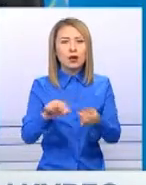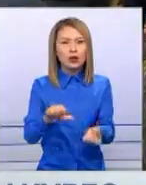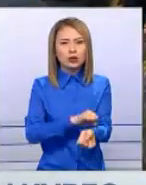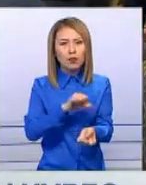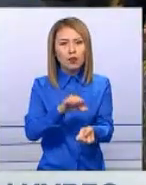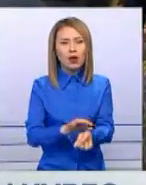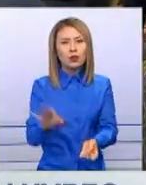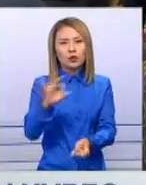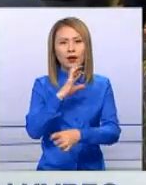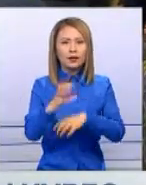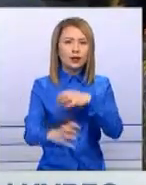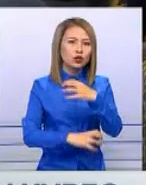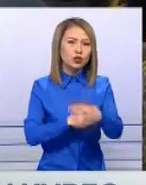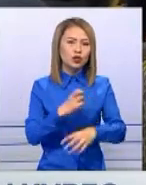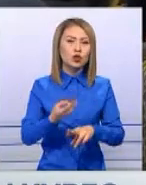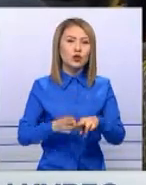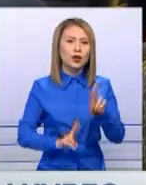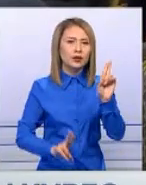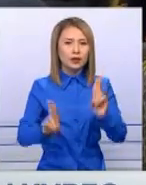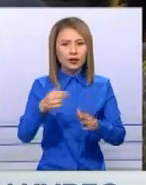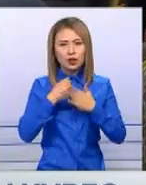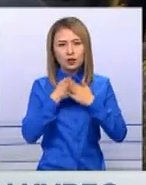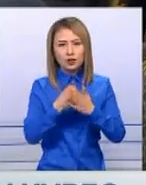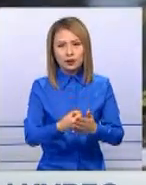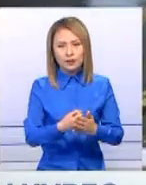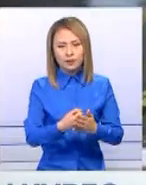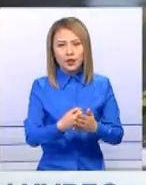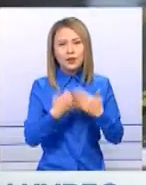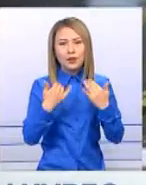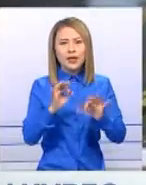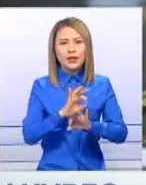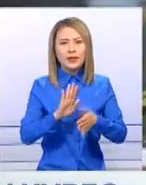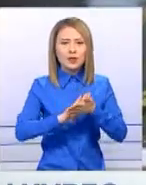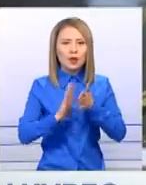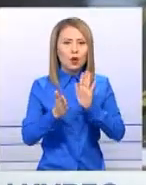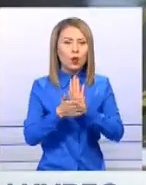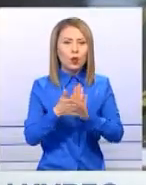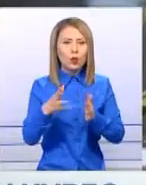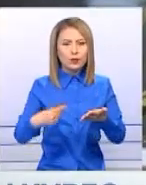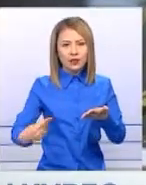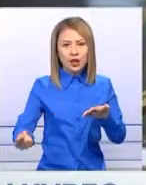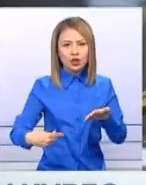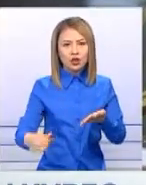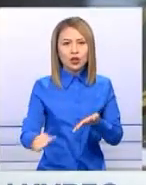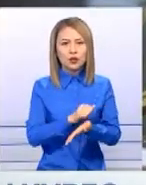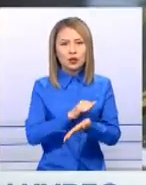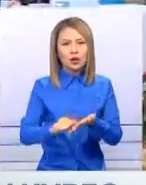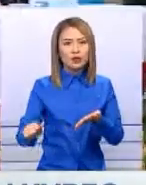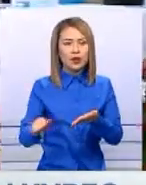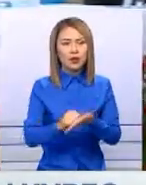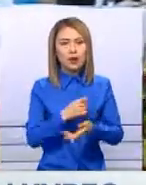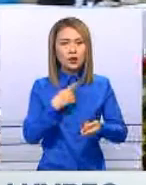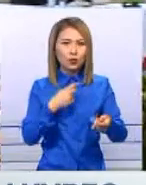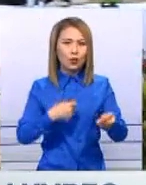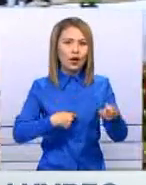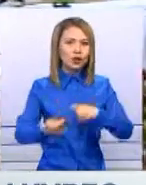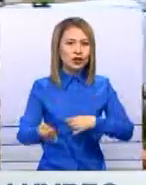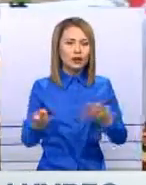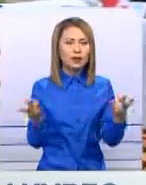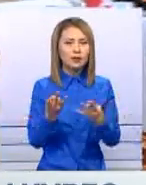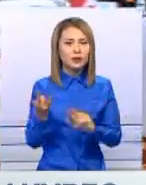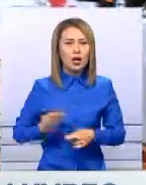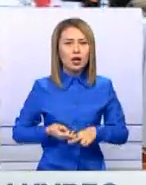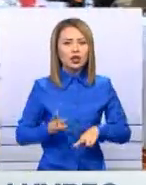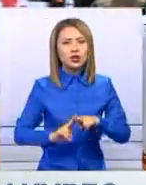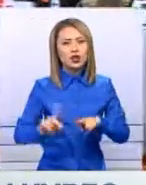есірткі айналымын бақылаудың халықаралық жүйесін қолдайтындарын жеткізді. Тараптар келісімдерге қол қойып, өзара тәжірибе алмасу қажеттігін ерекше